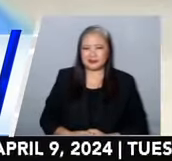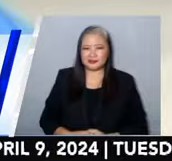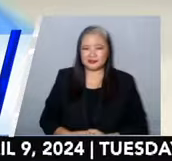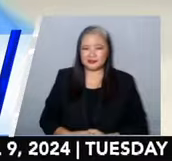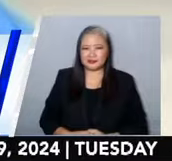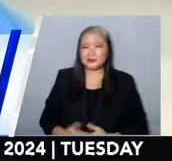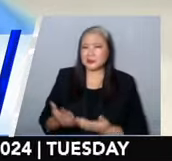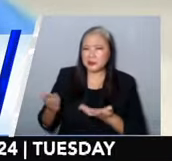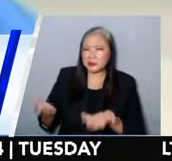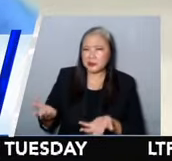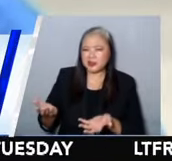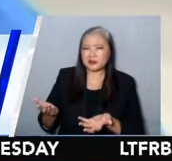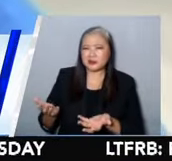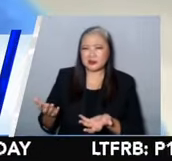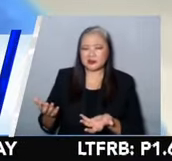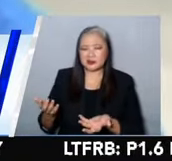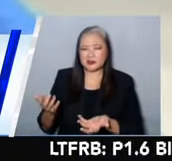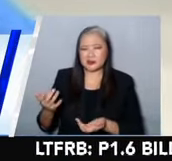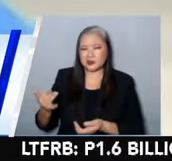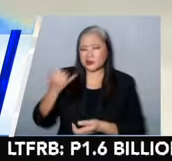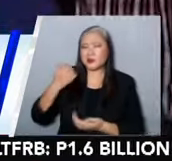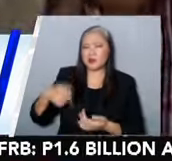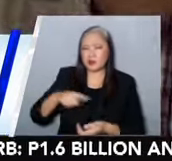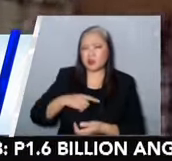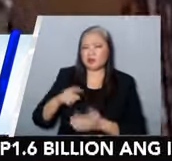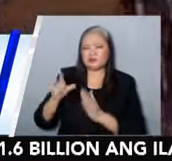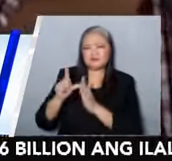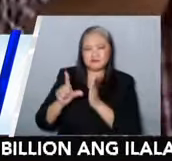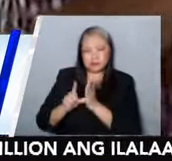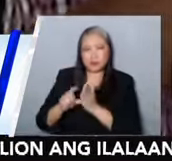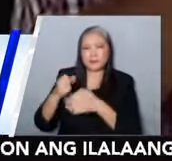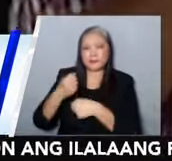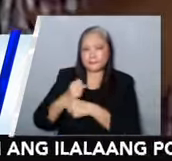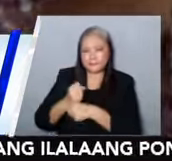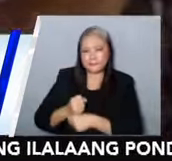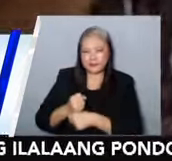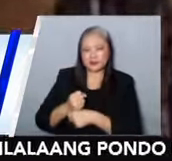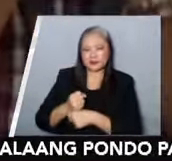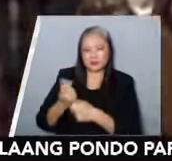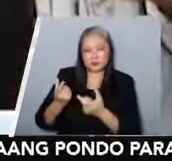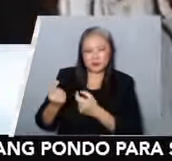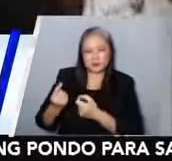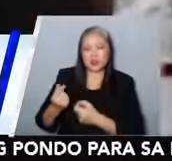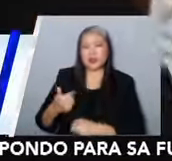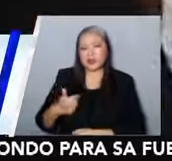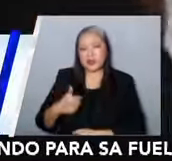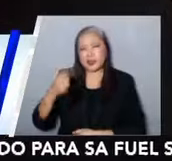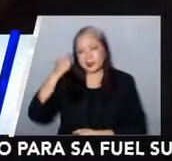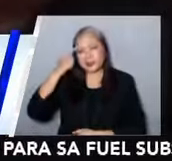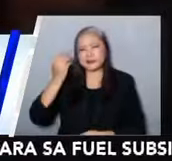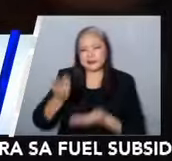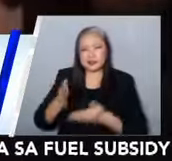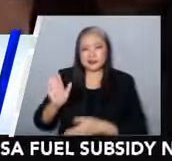We're all lawmakers. I presume. Mm-hmm. Na ganoon din siguro ang